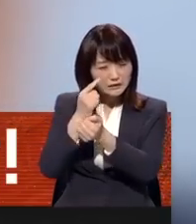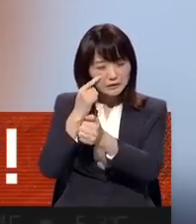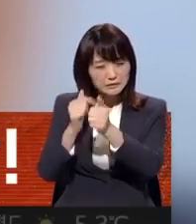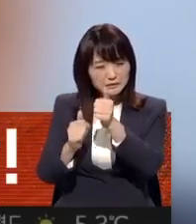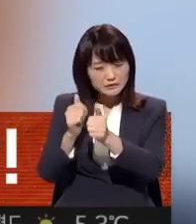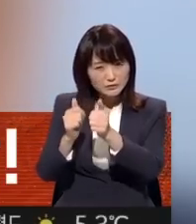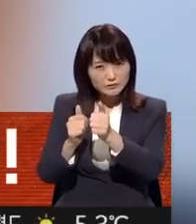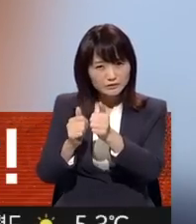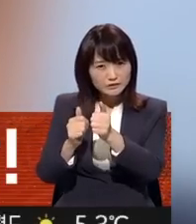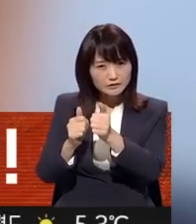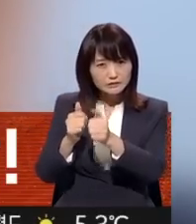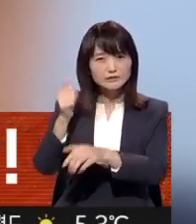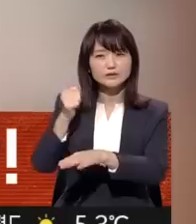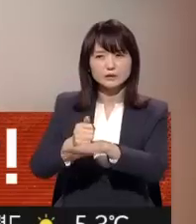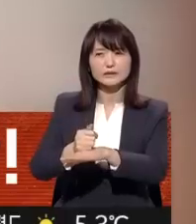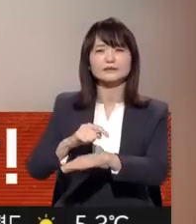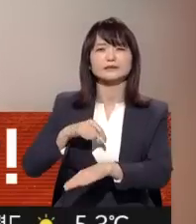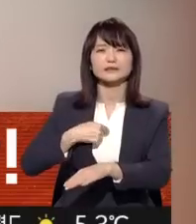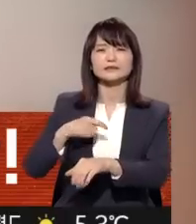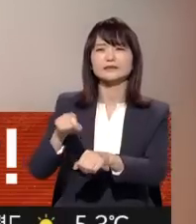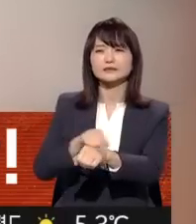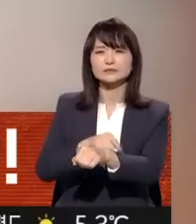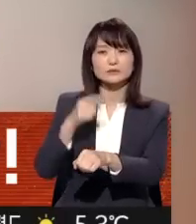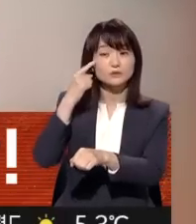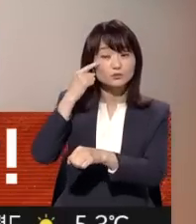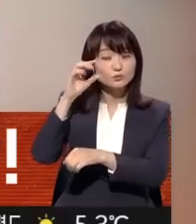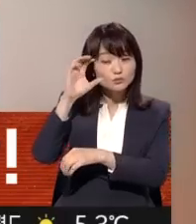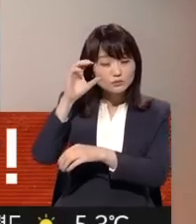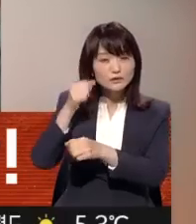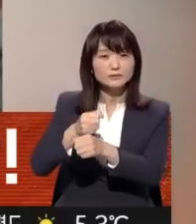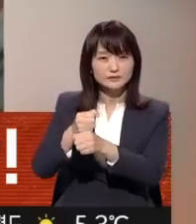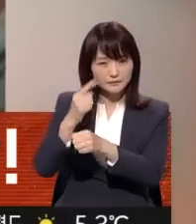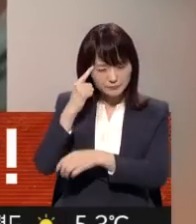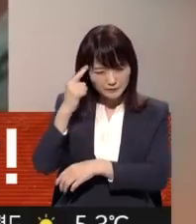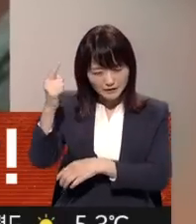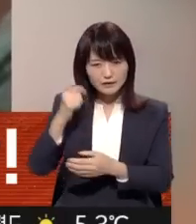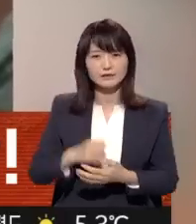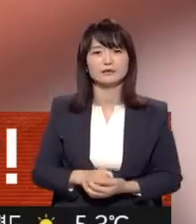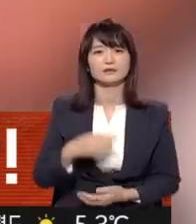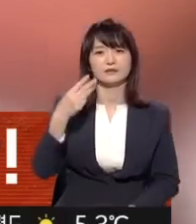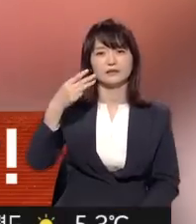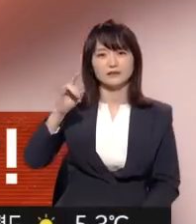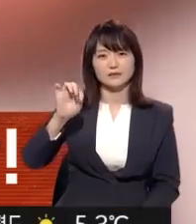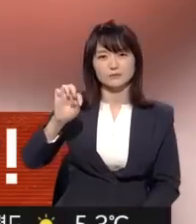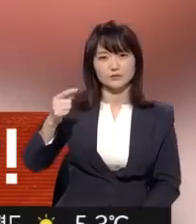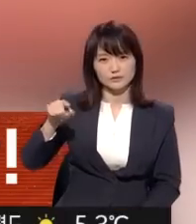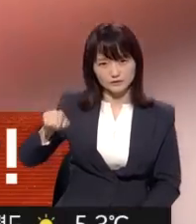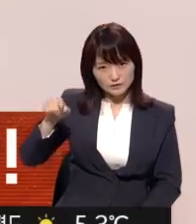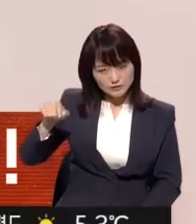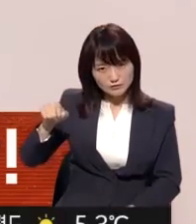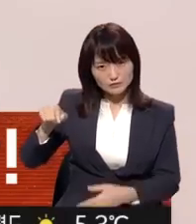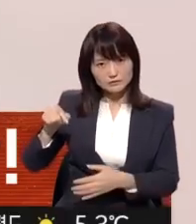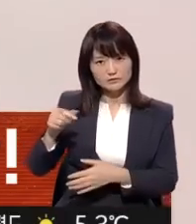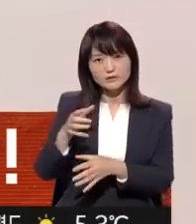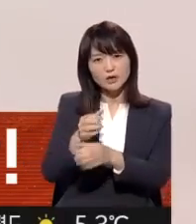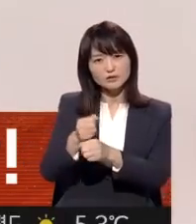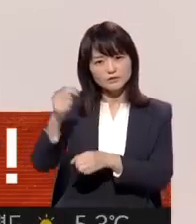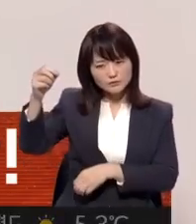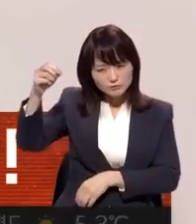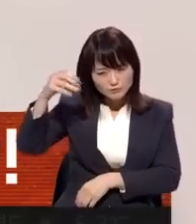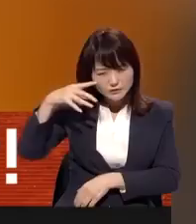자신만의 특별한 눈동자를 만든 데 성공을 했습니다. 의안 안에 램프와 스위치를 넣어서 언제 어디든 빛이 나는